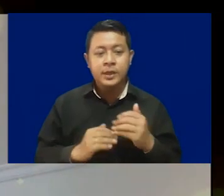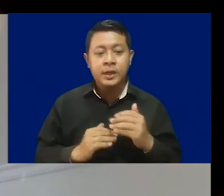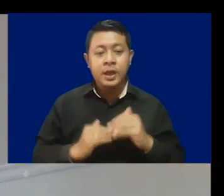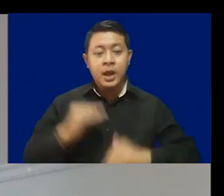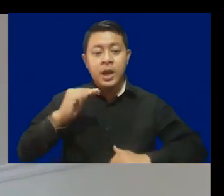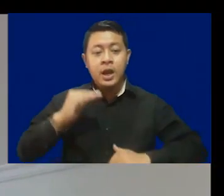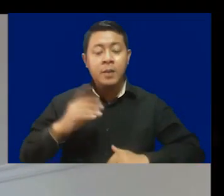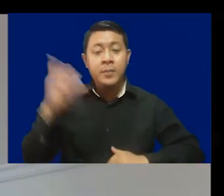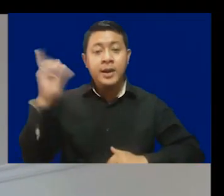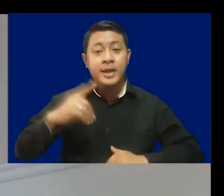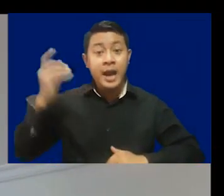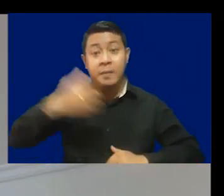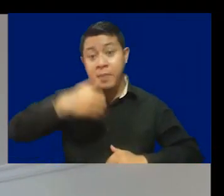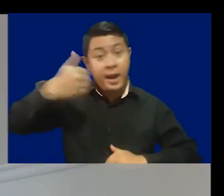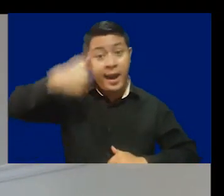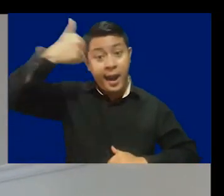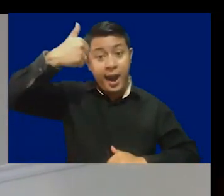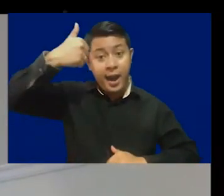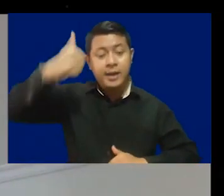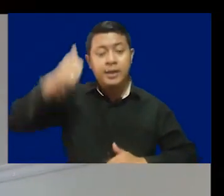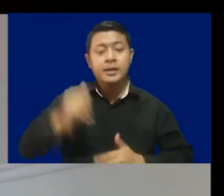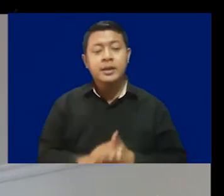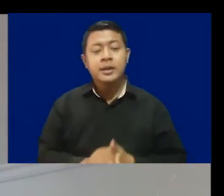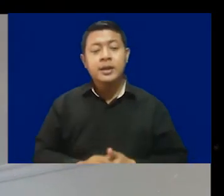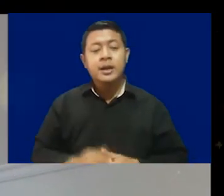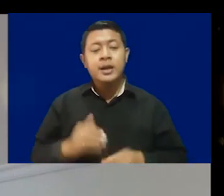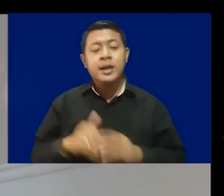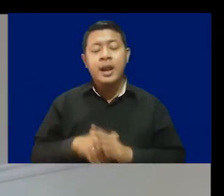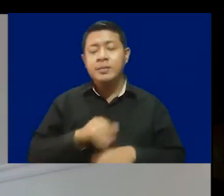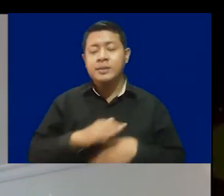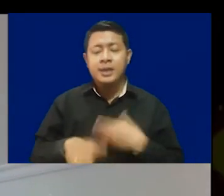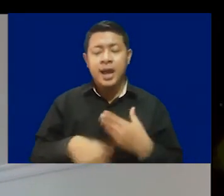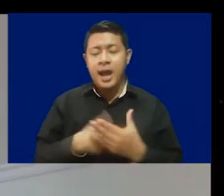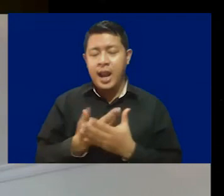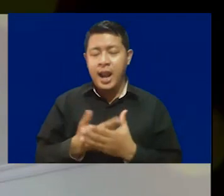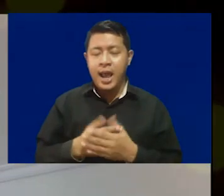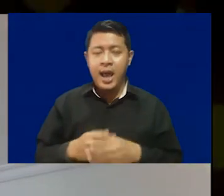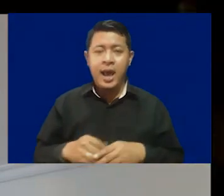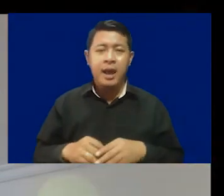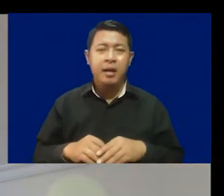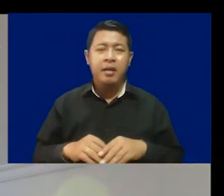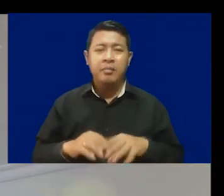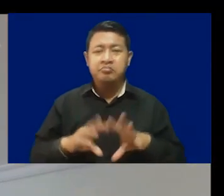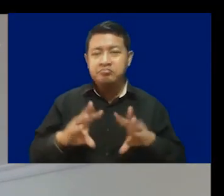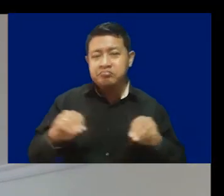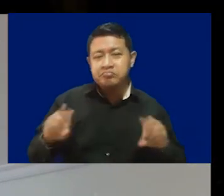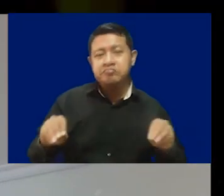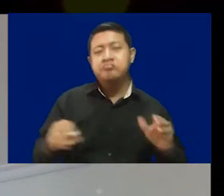Lebih dari pemenang dalam segala perkara.